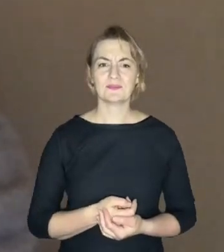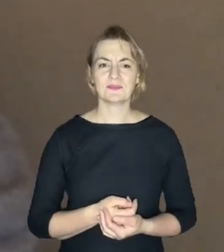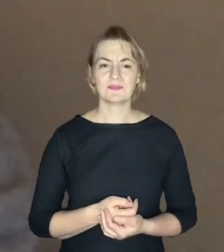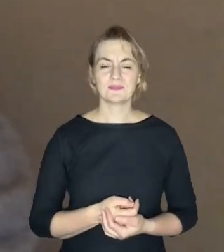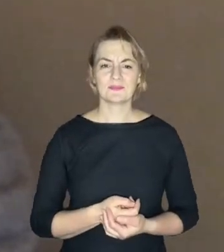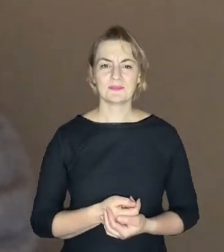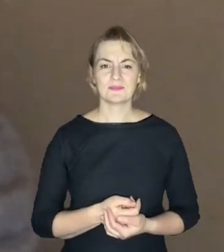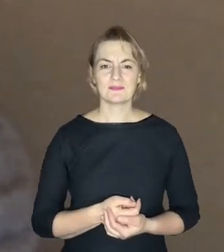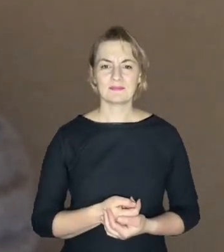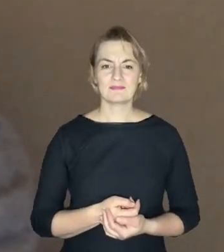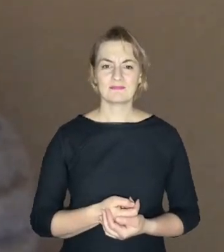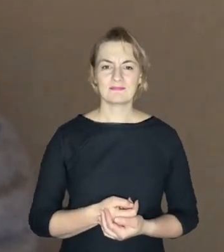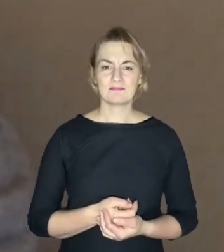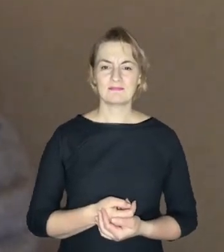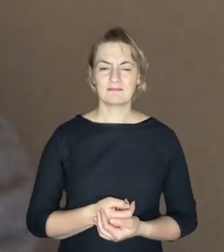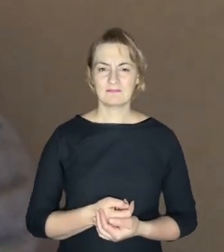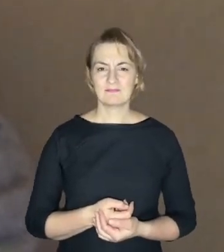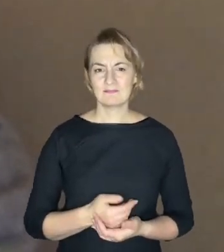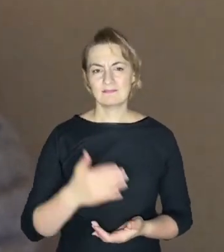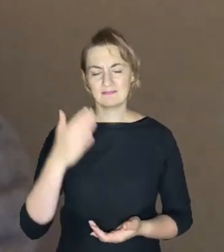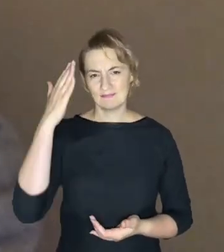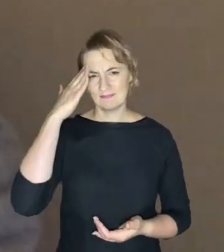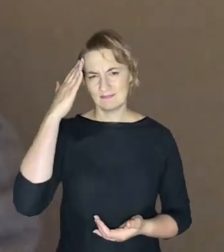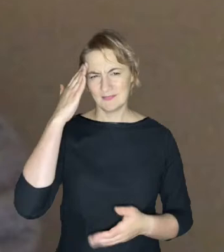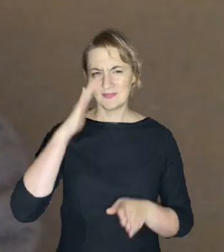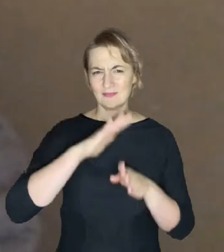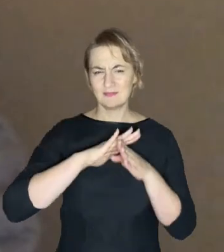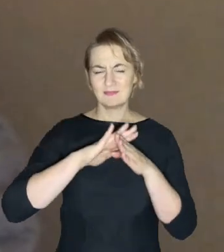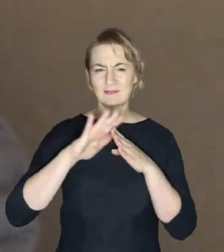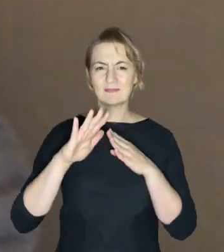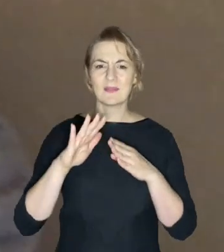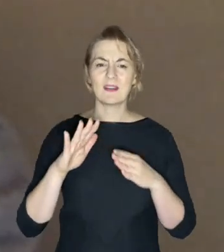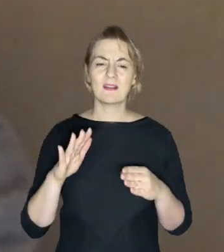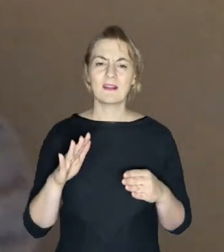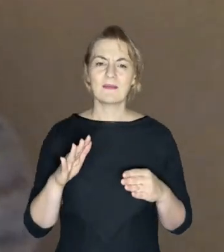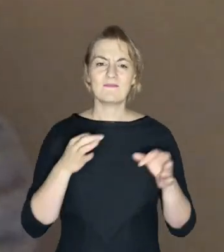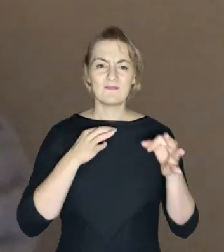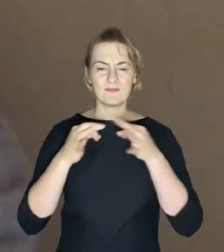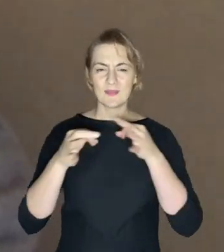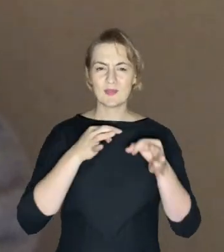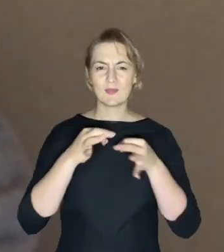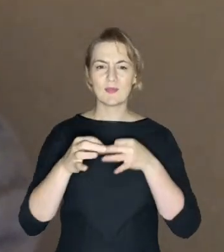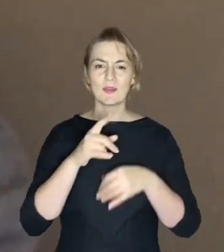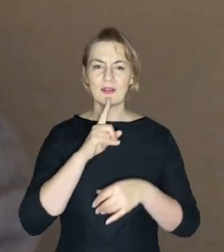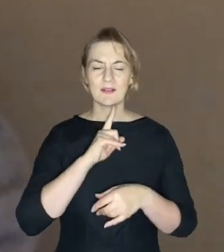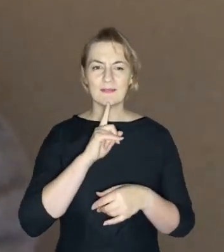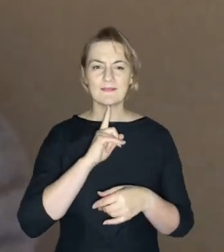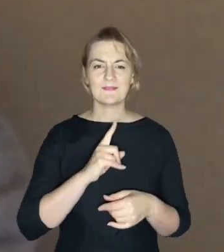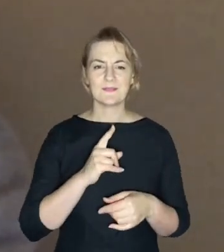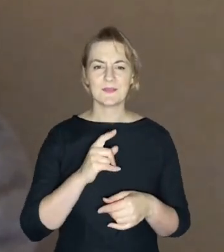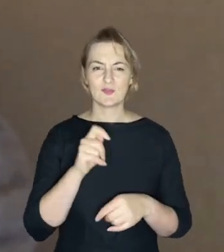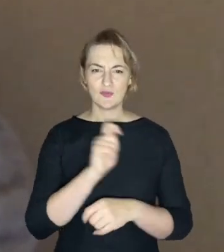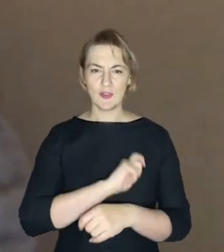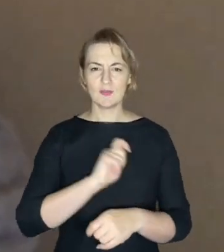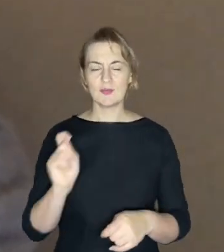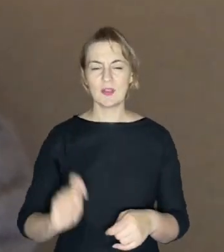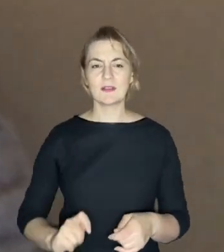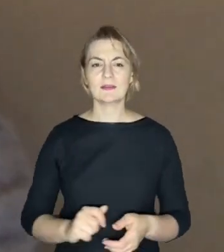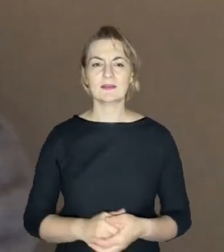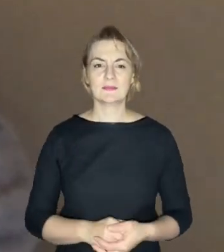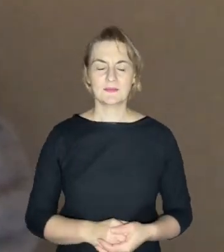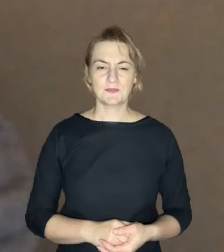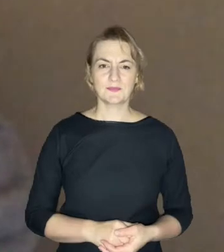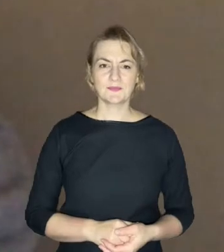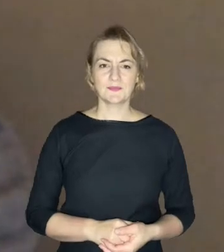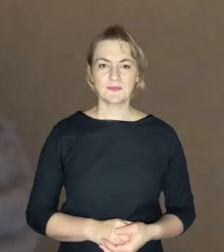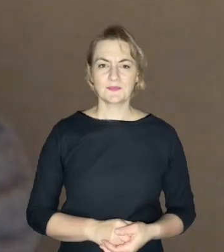do najbardziej znanej narracji religijnej, tak, czyli tej chrześcijańskiej, no można